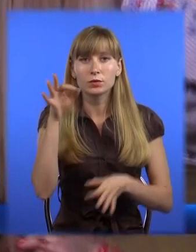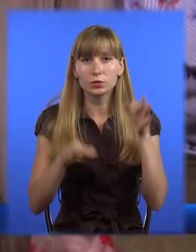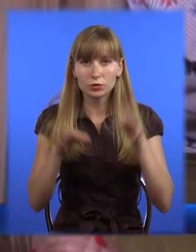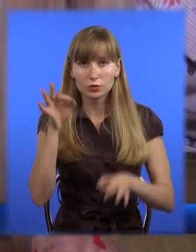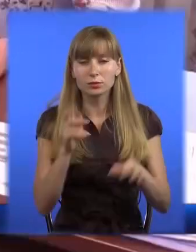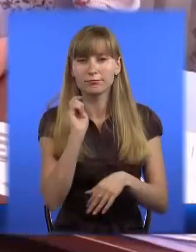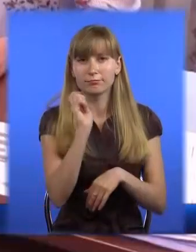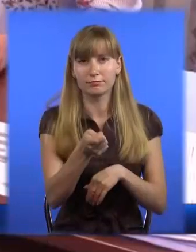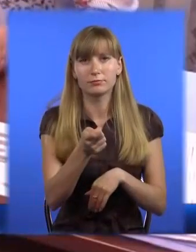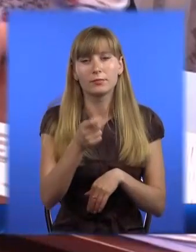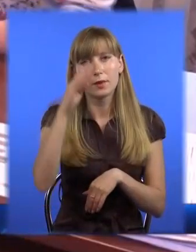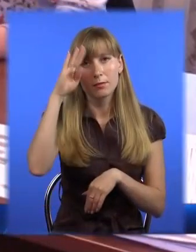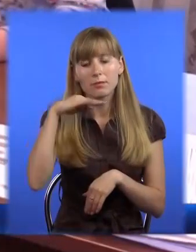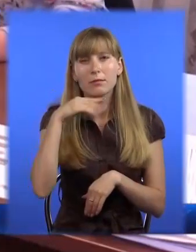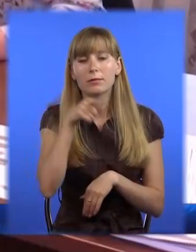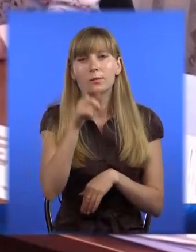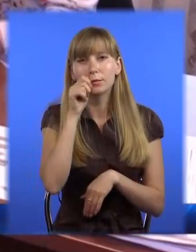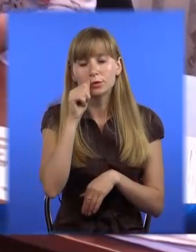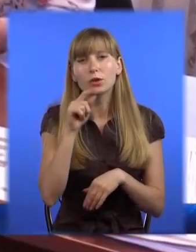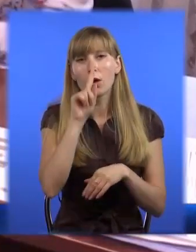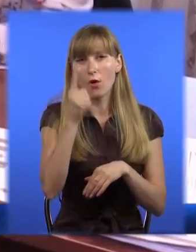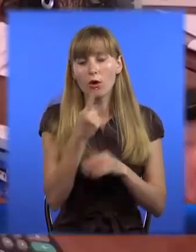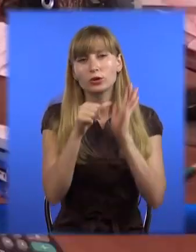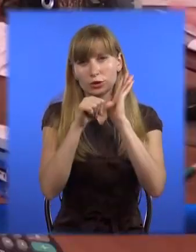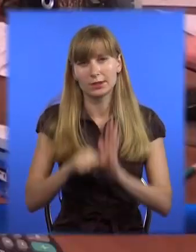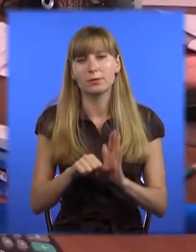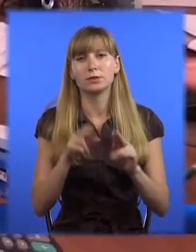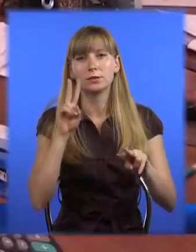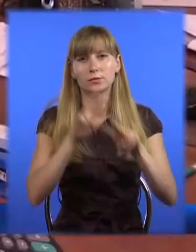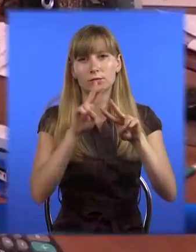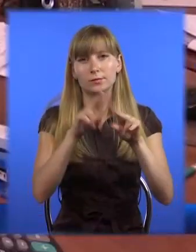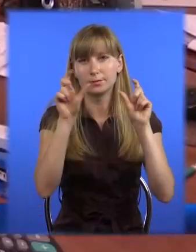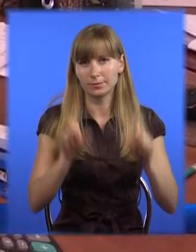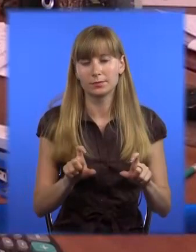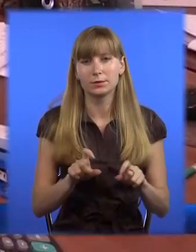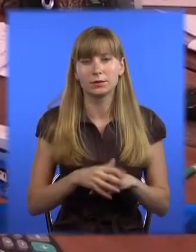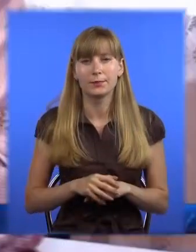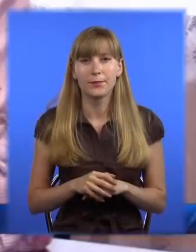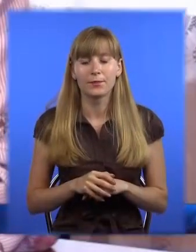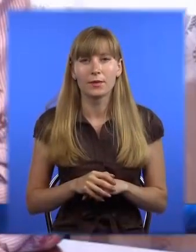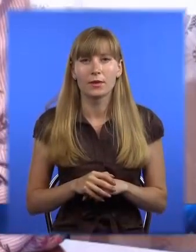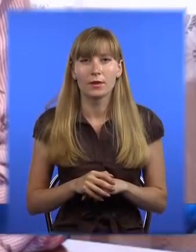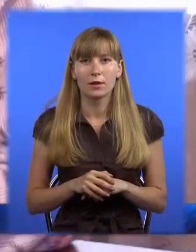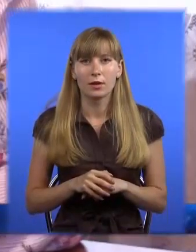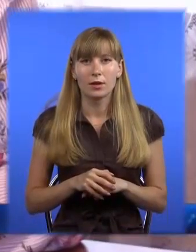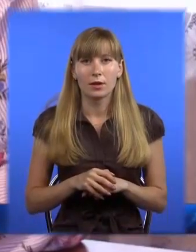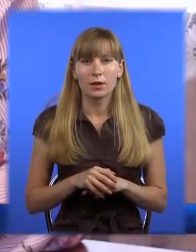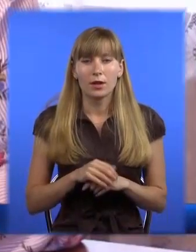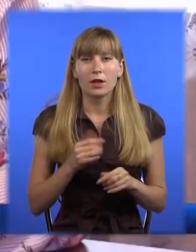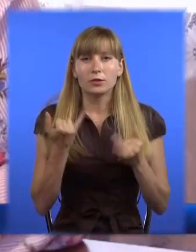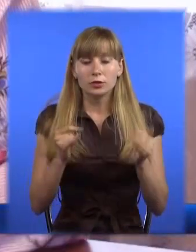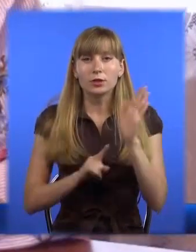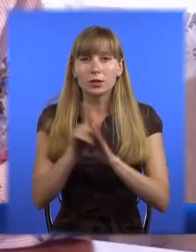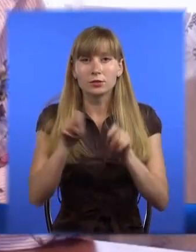виніс недобросовісному батькові вирок 1 рік і 6 місяців позбавлення волі. Нагадаю, з лютого цього року злісні